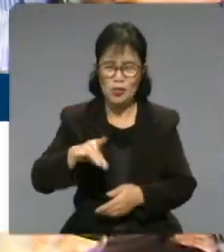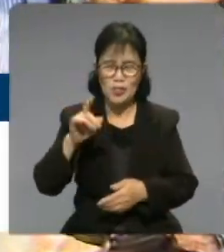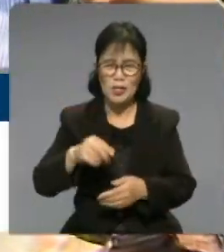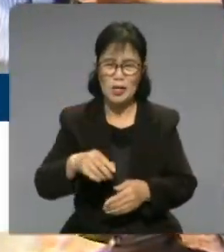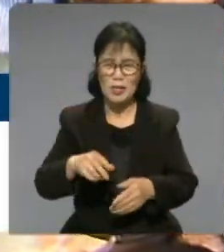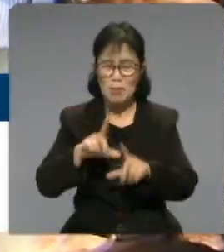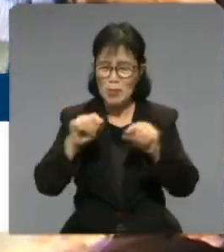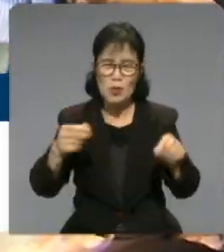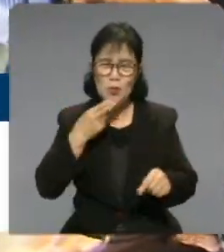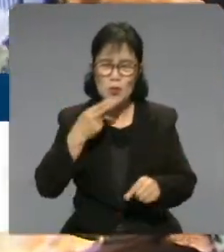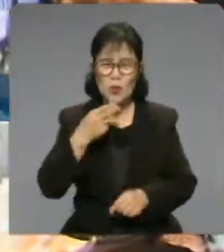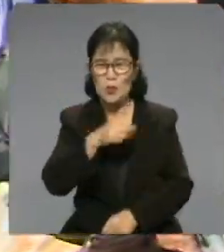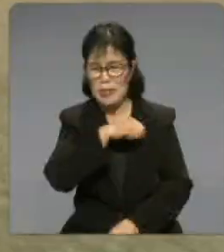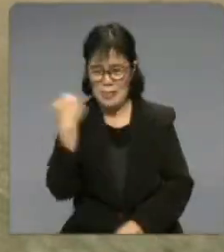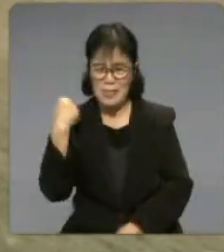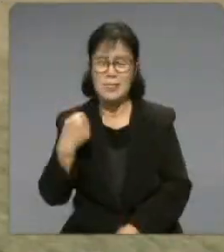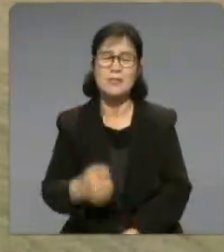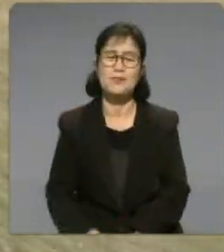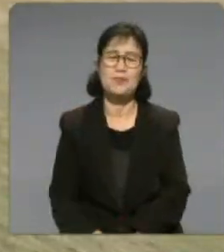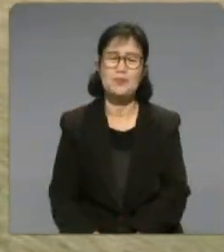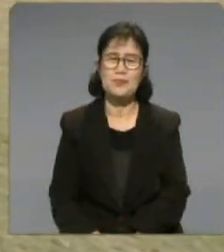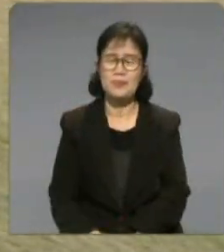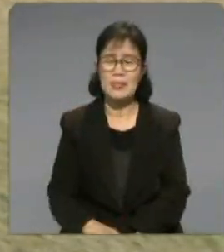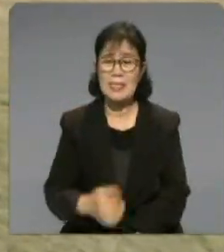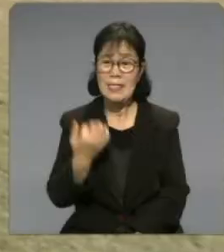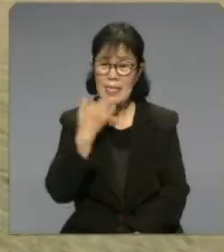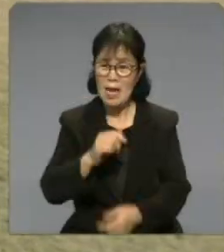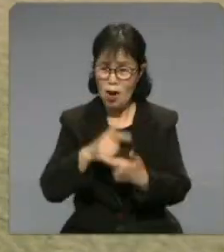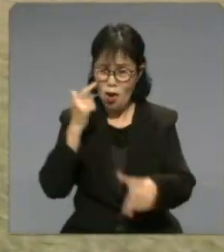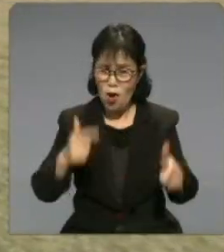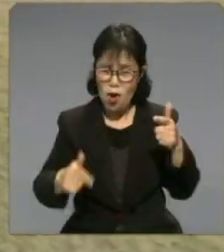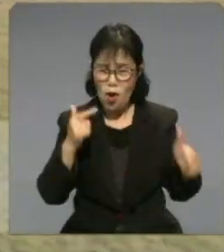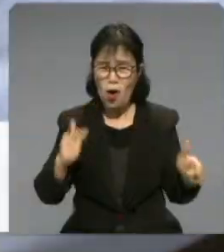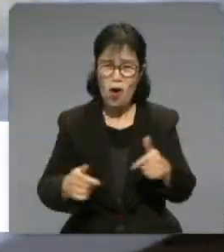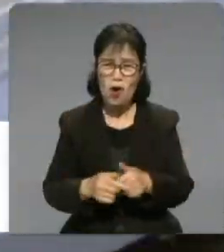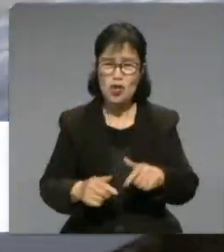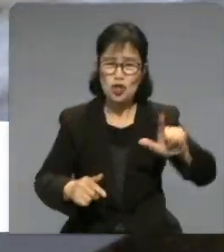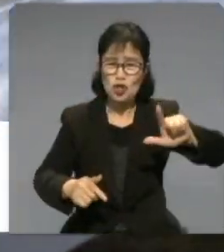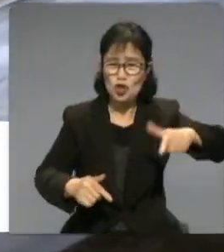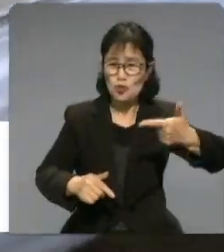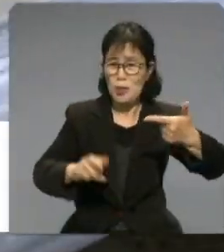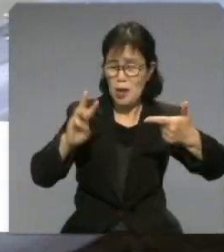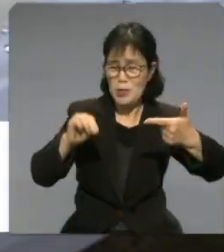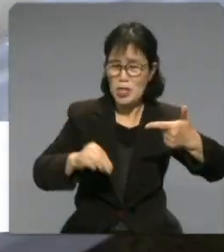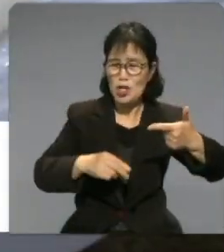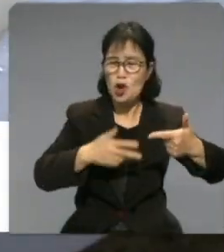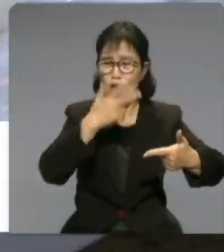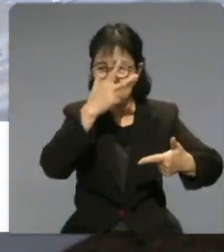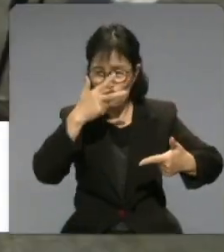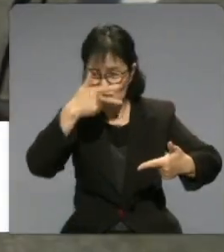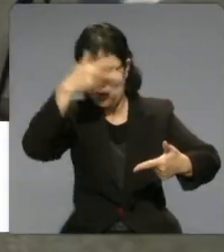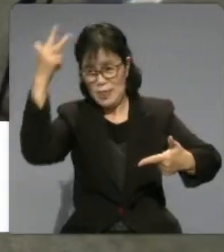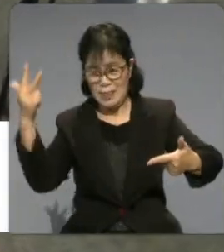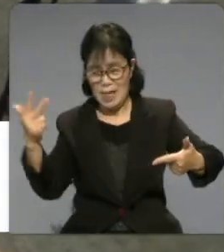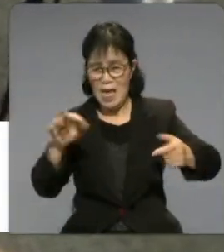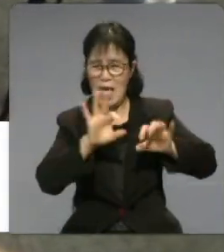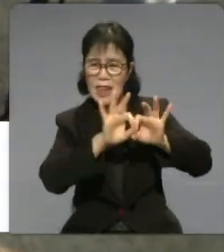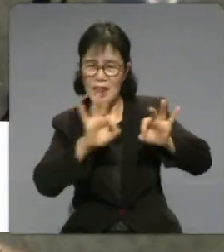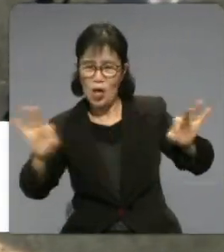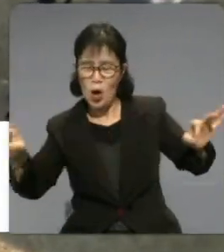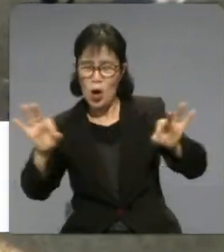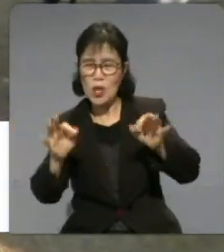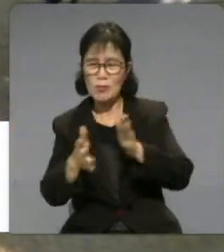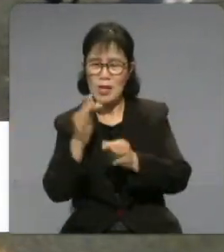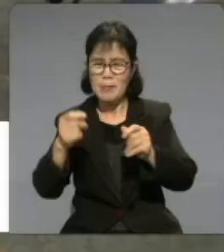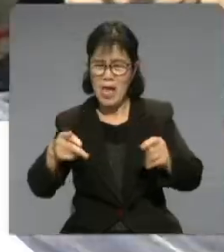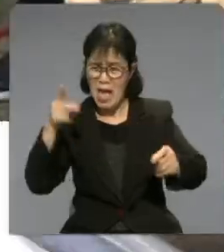반찬 없는데 너무 맛있어요. 형형색색 고운 빛깔을 뽐내는 600m 길이 무지개 가래떡. 시민들이